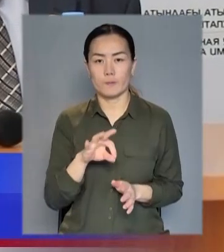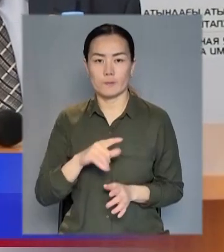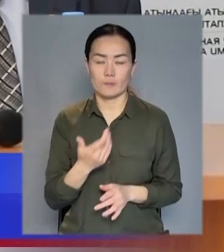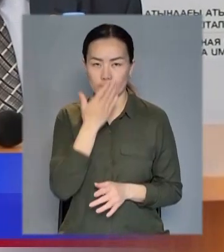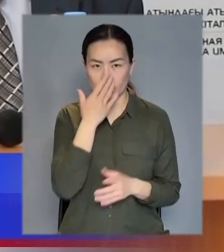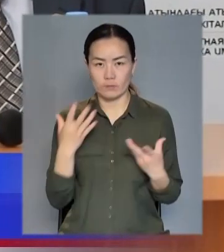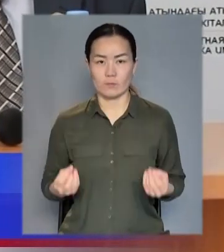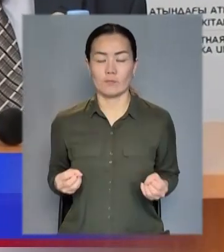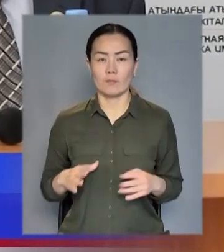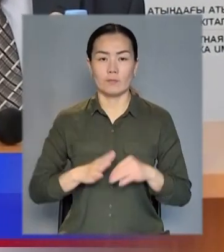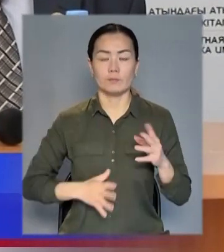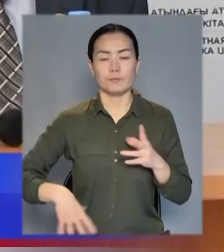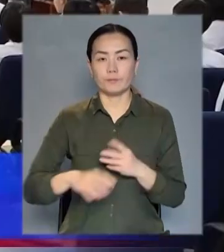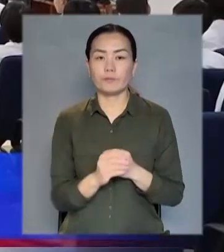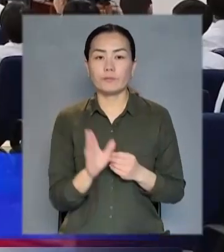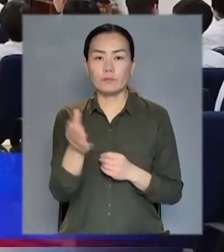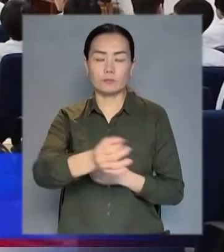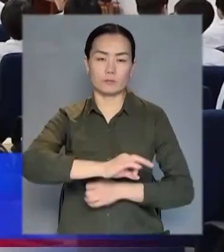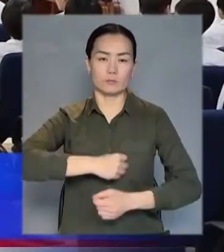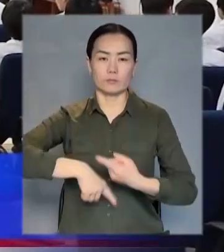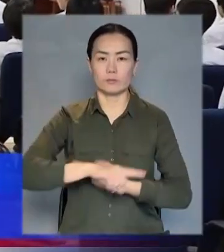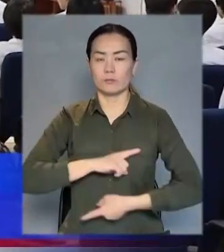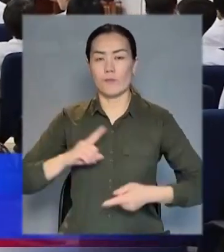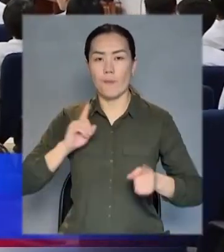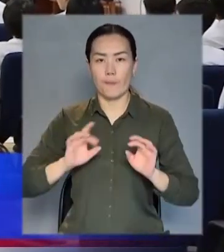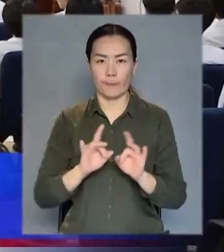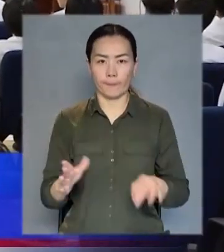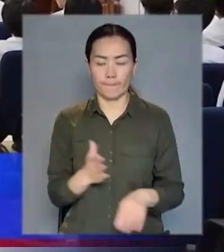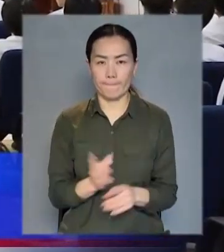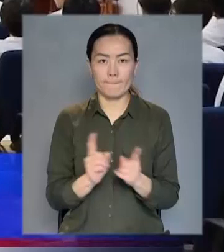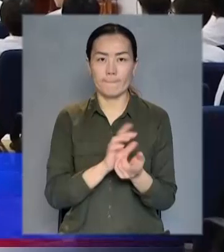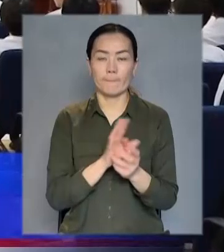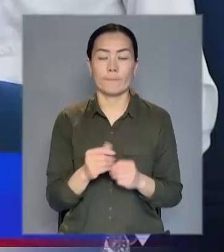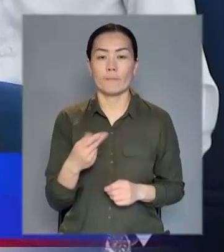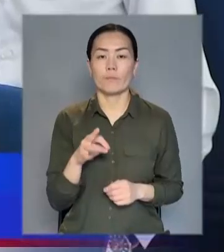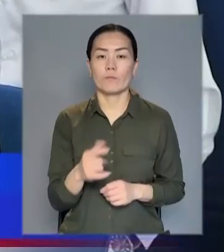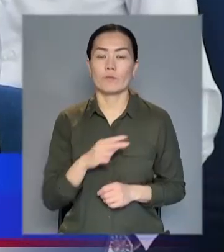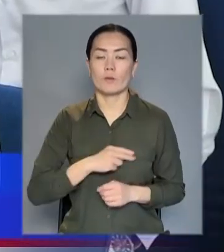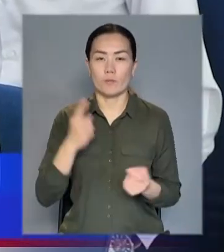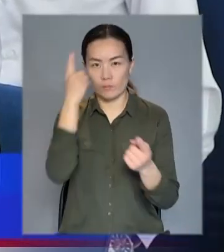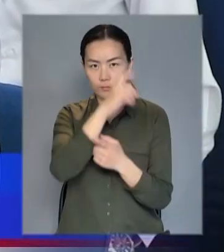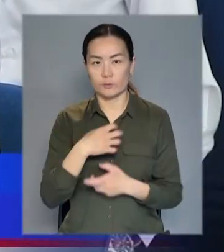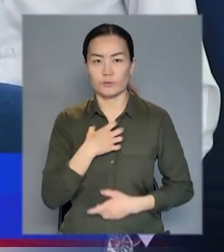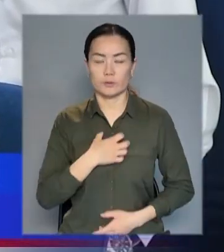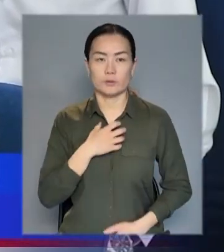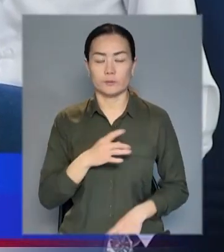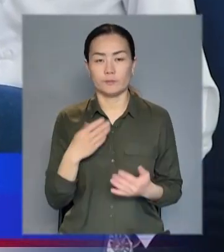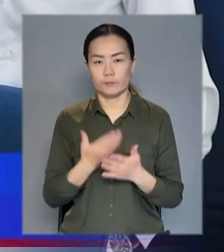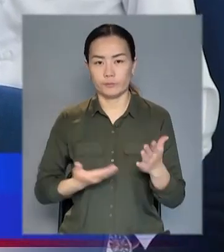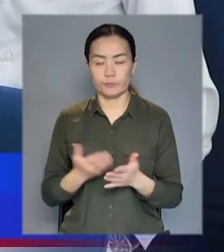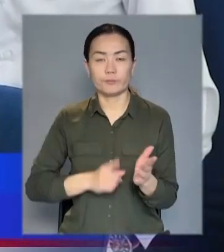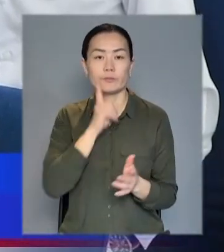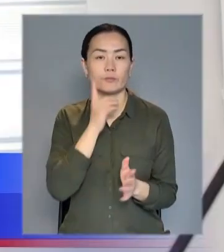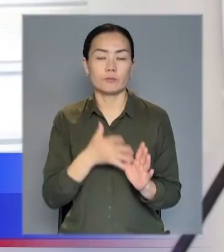күніне орай ұйымдастырылып, сала мамандары болашақ кәсіп иелеріне кеңестерін айтты. Кездесу геологтар жұмысының мәні мен маңызын ұғындыру,